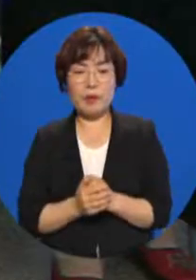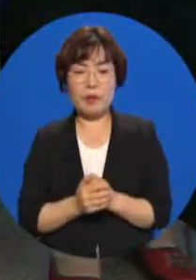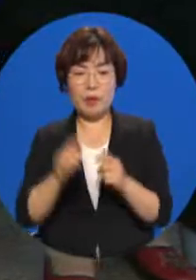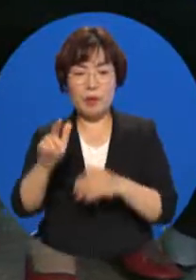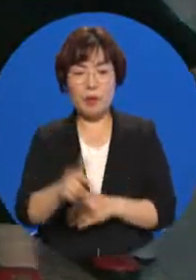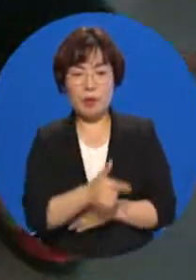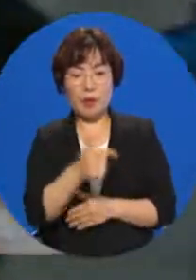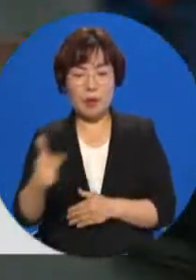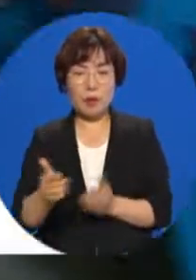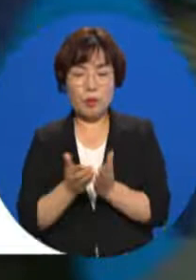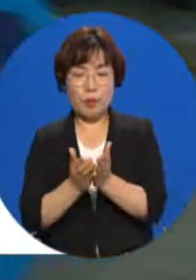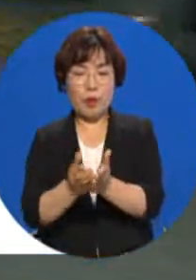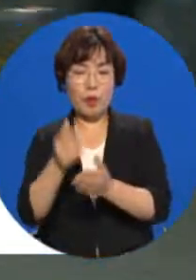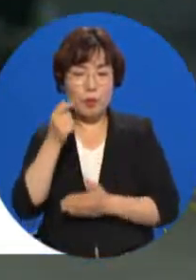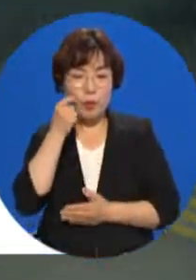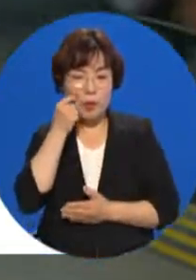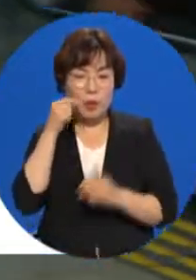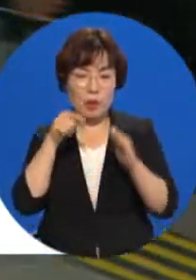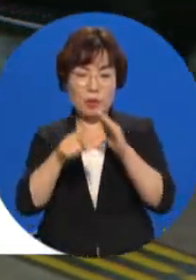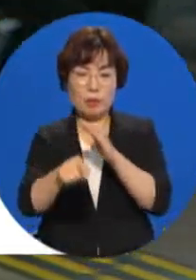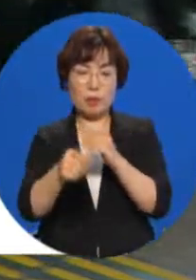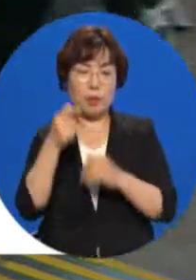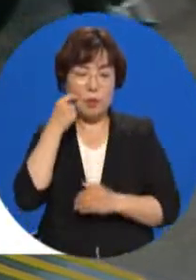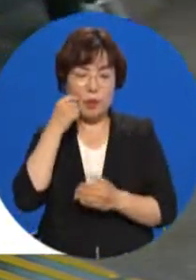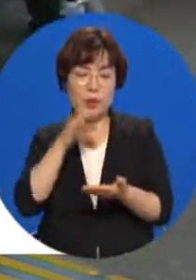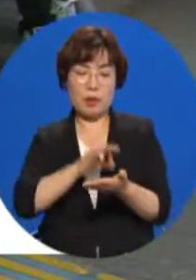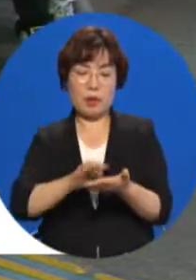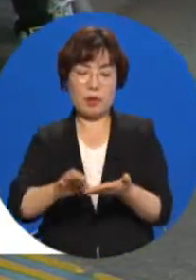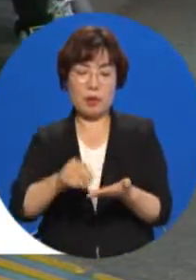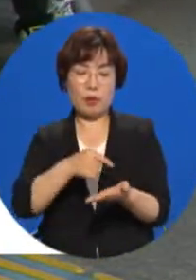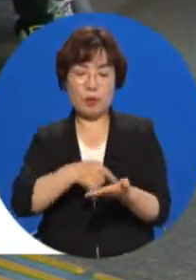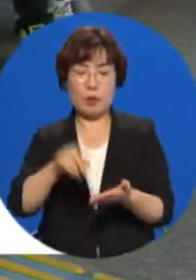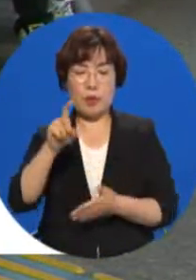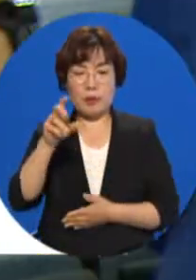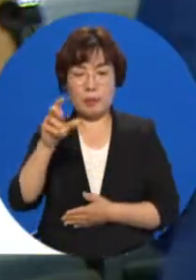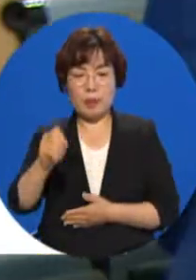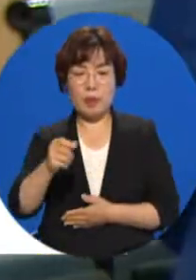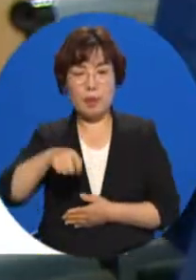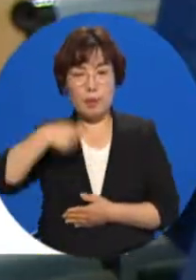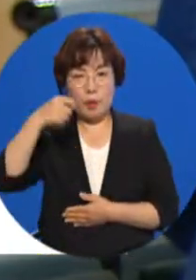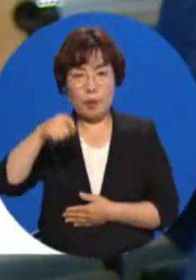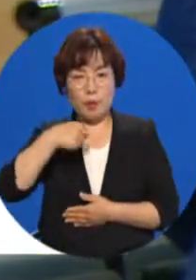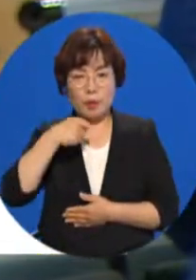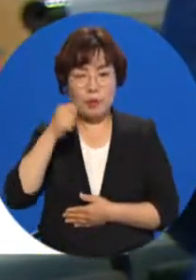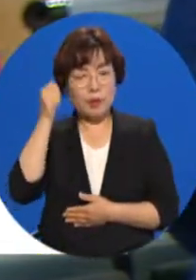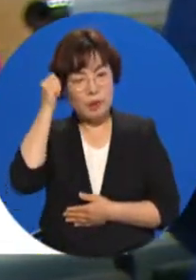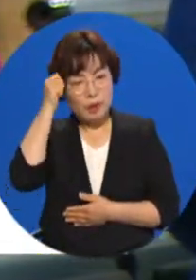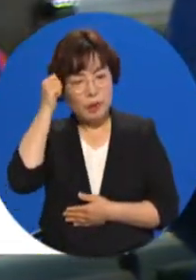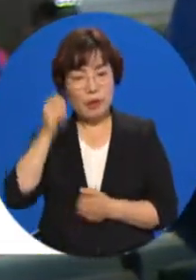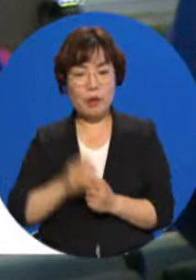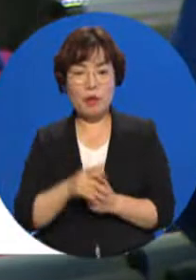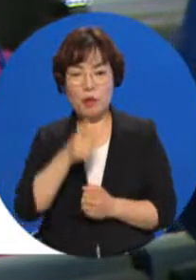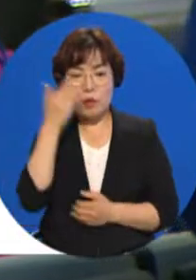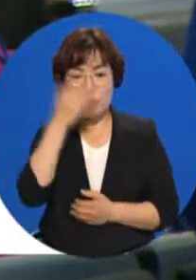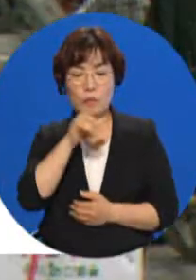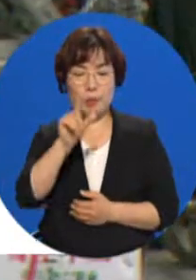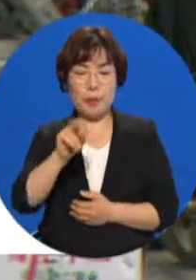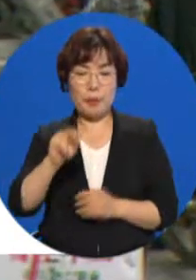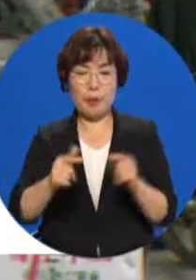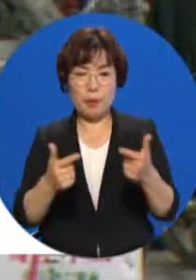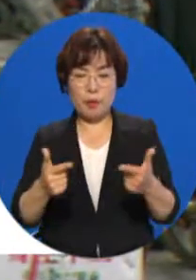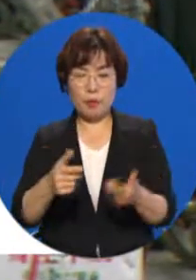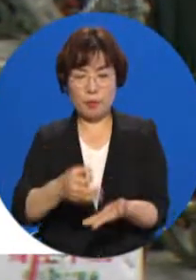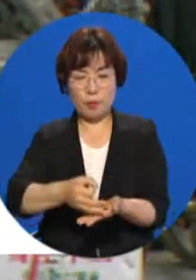하루에 안 가버리면 10만 원 안에 깨져 버려. 밥 먹어야지, 자야지. 여관이 우리